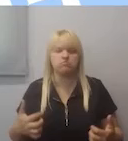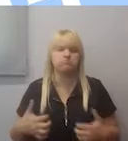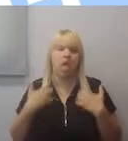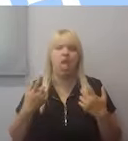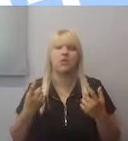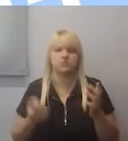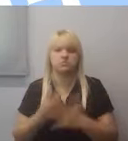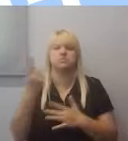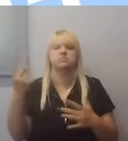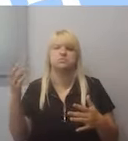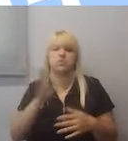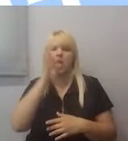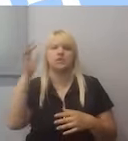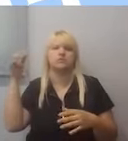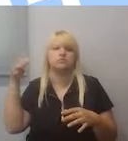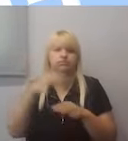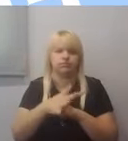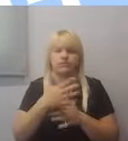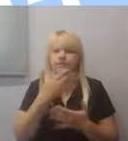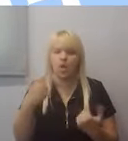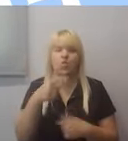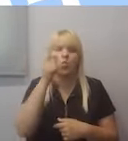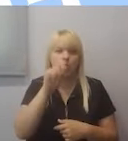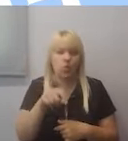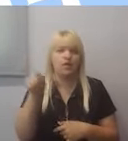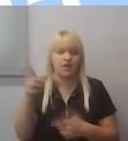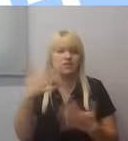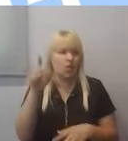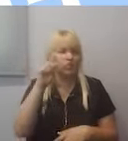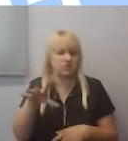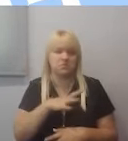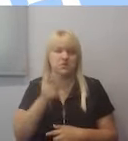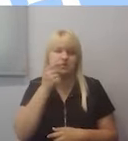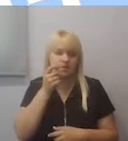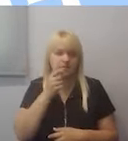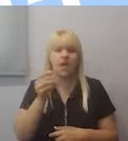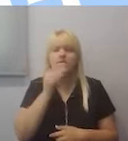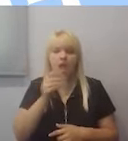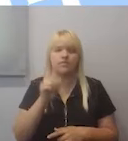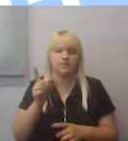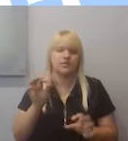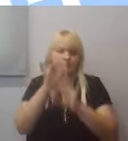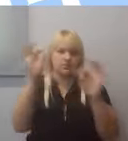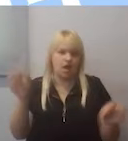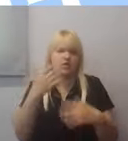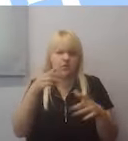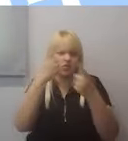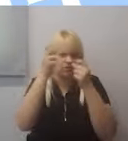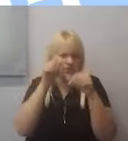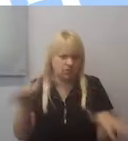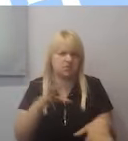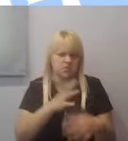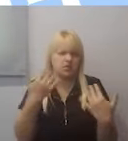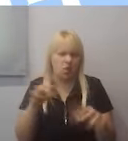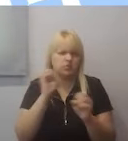rīta ukrainā jau to zināji septembrī februārī tikai sākās jau par to ziņojumu stāstīja jau bija hibrīd fāze kur